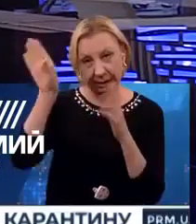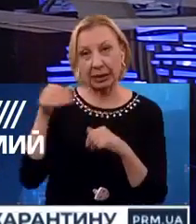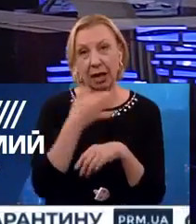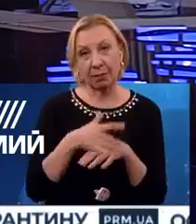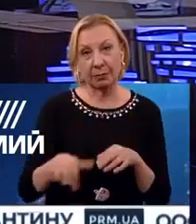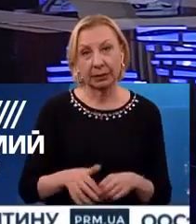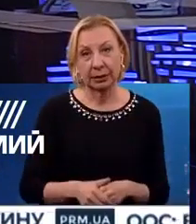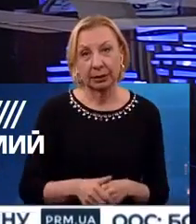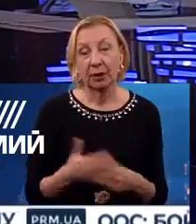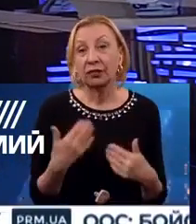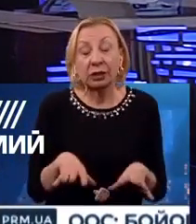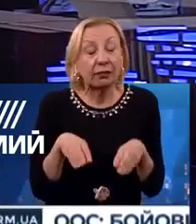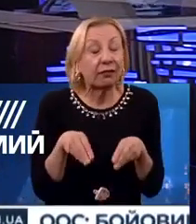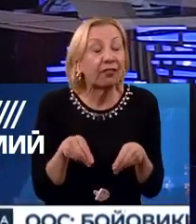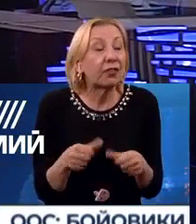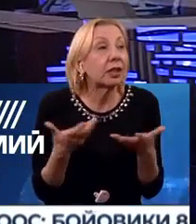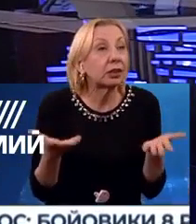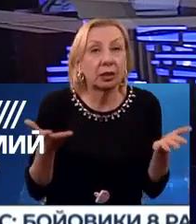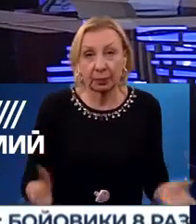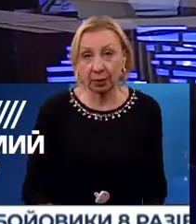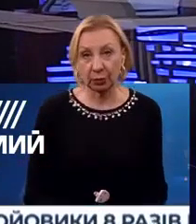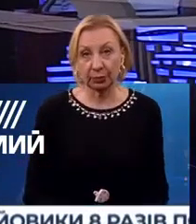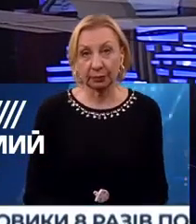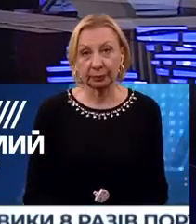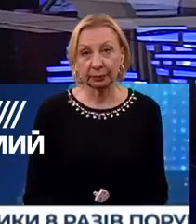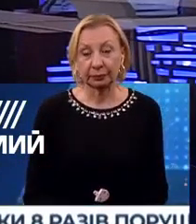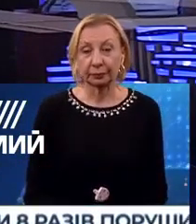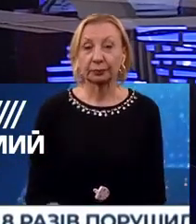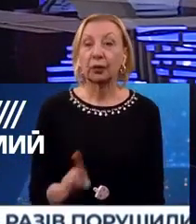що вичерпано. От що ви про це думаєте?